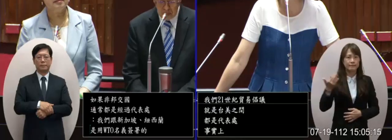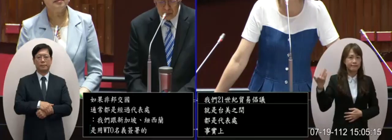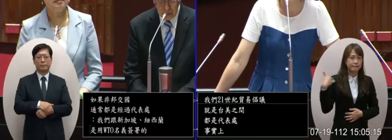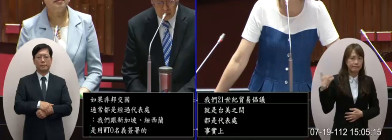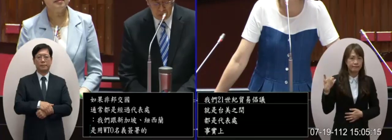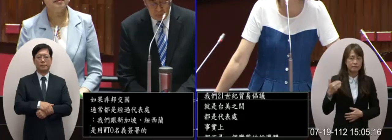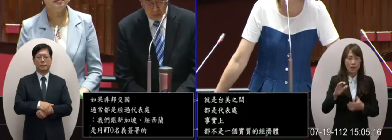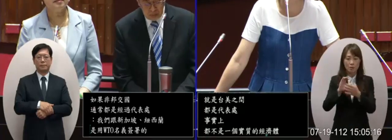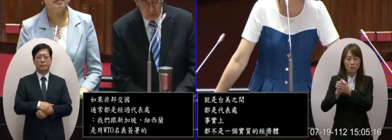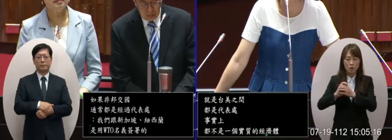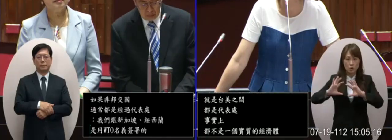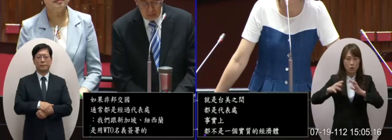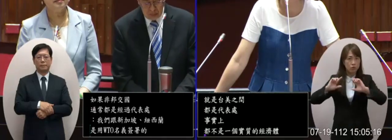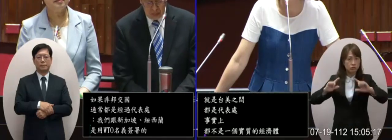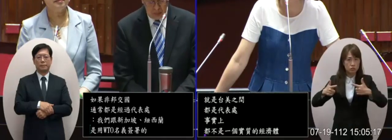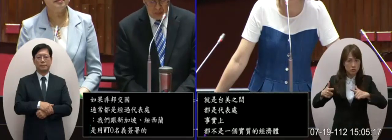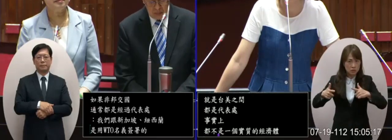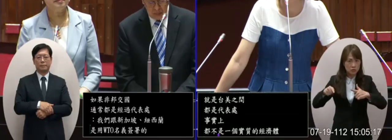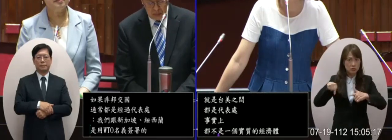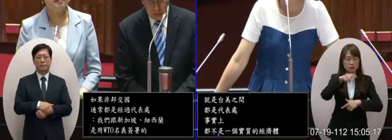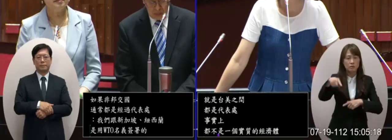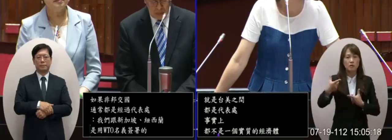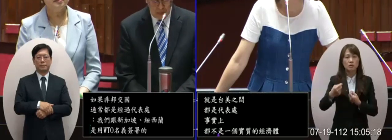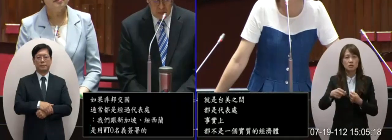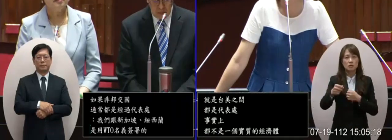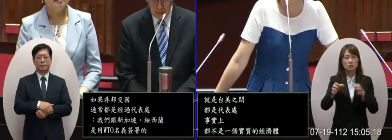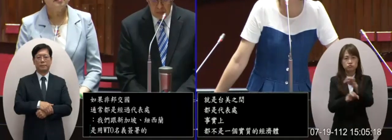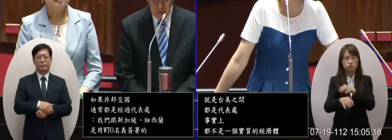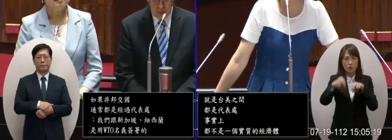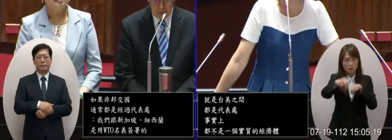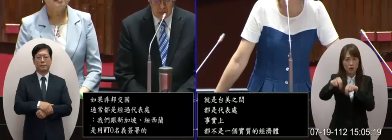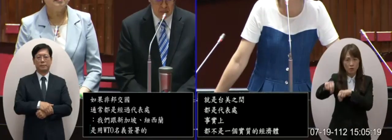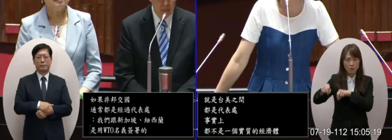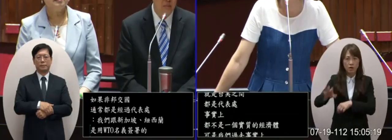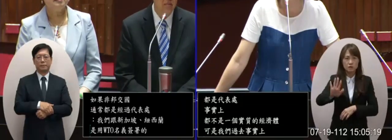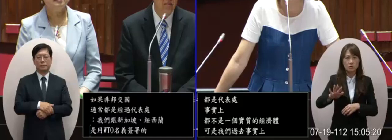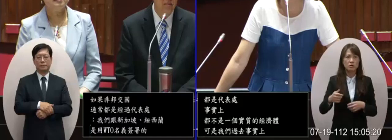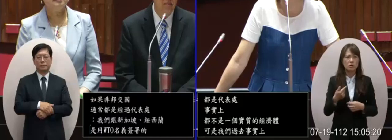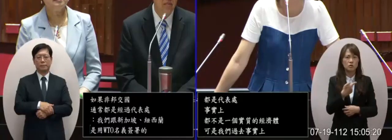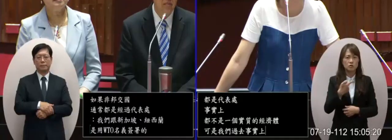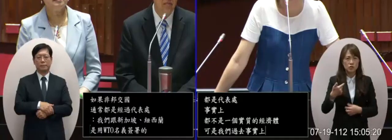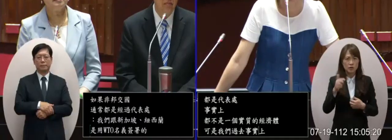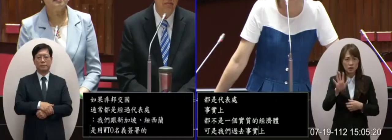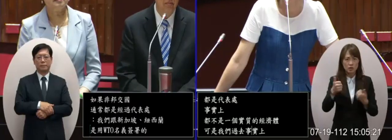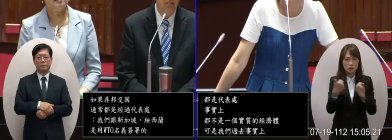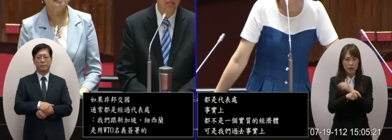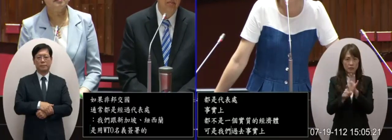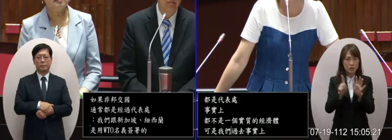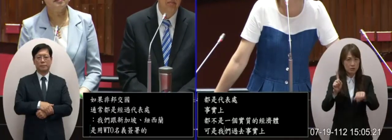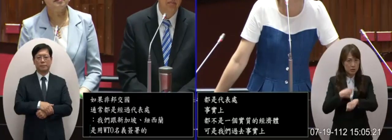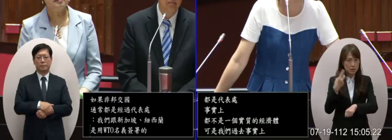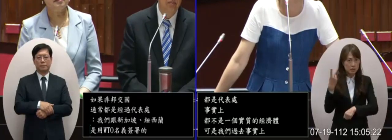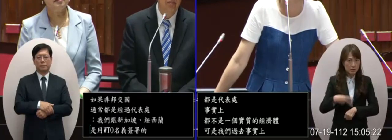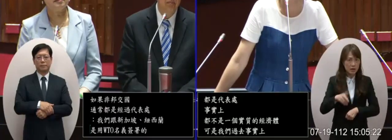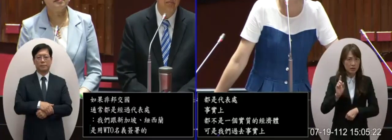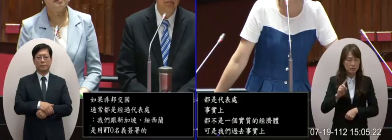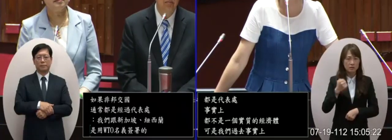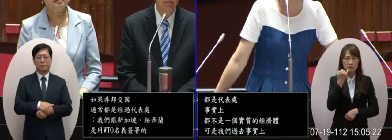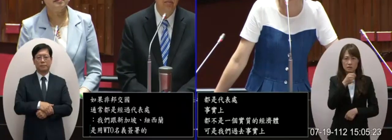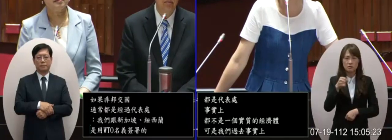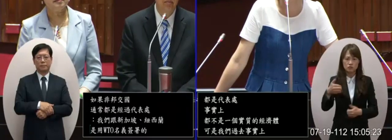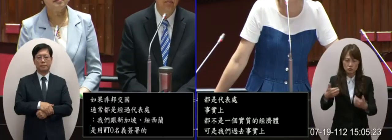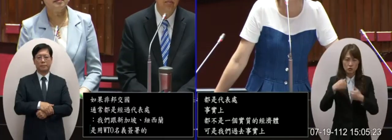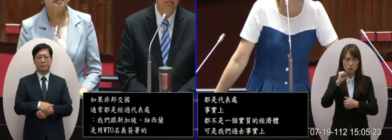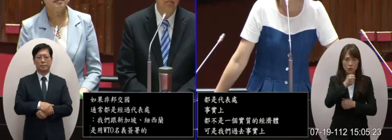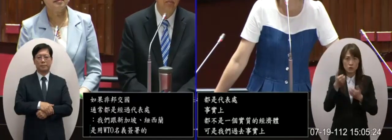非邦交国是有签订贸易协定的。刚才讲到最具代表性，而且我们也认为好，这个可能对我们非